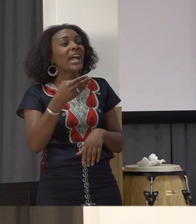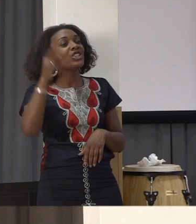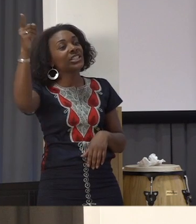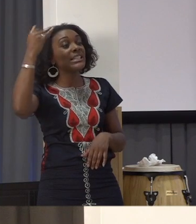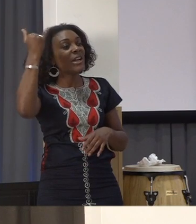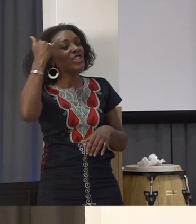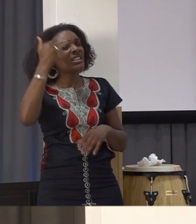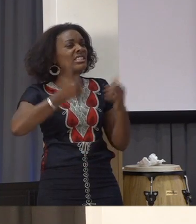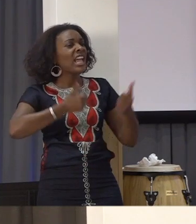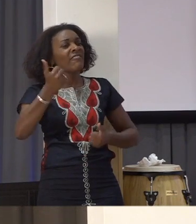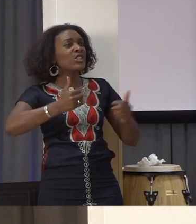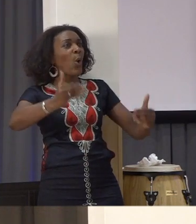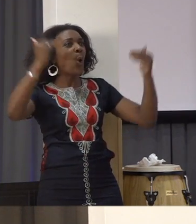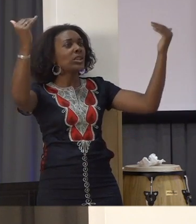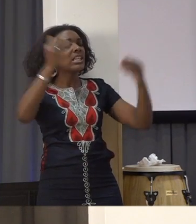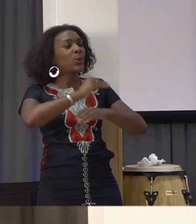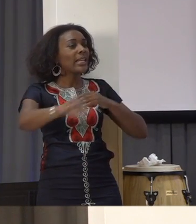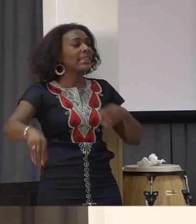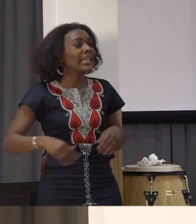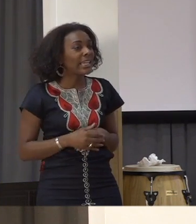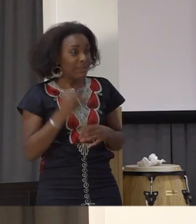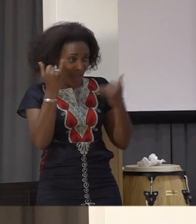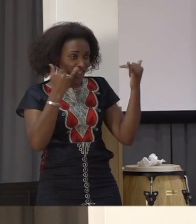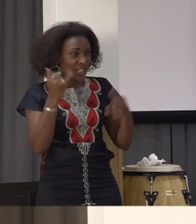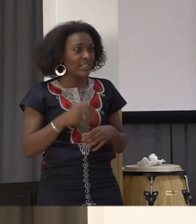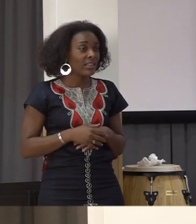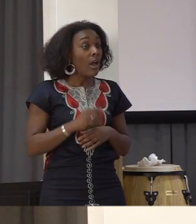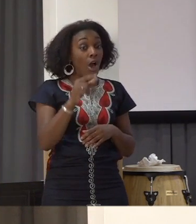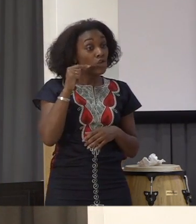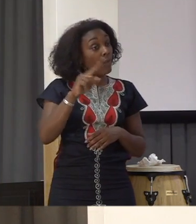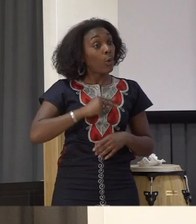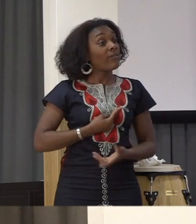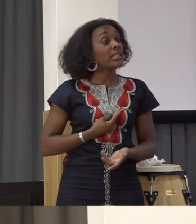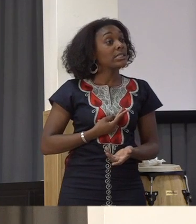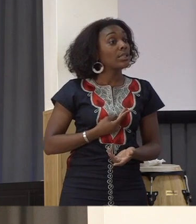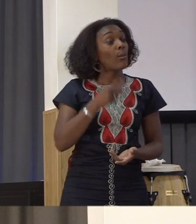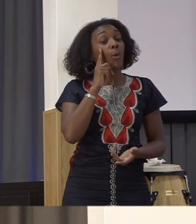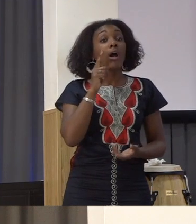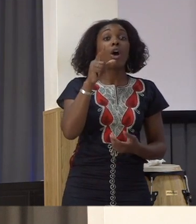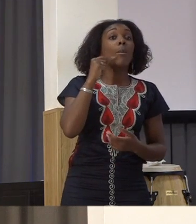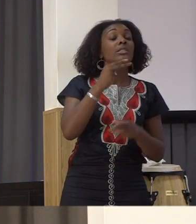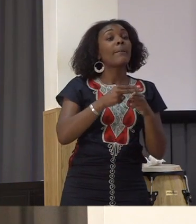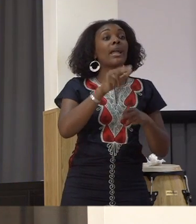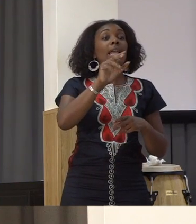haute sécurité, département de haute sécurité. Un détenu se donne au Seigneur parce que Yanis Gauthier lui a donné un évangile.